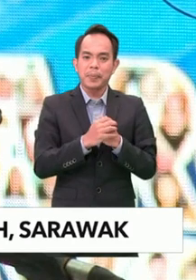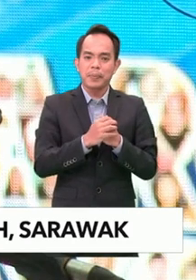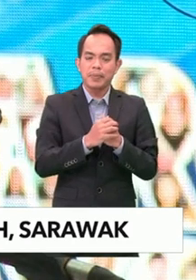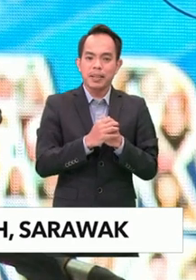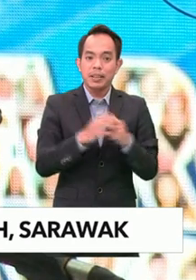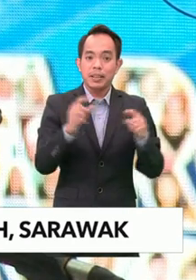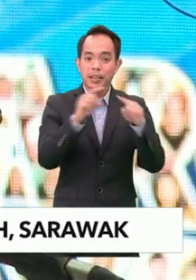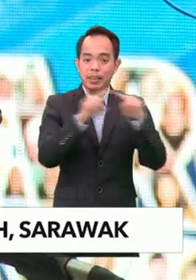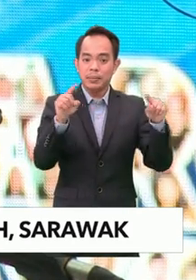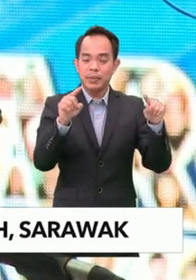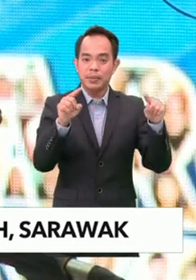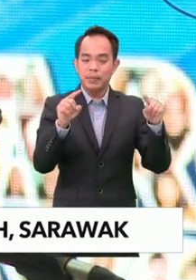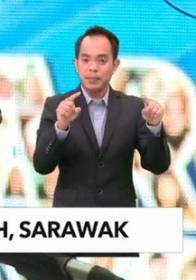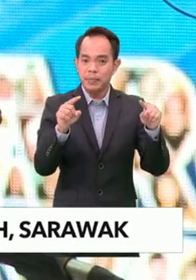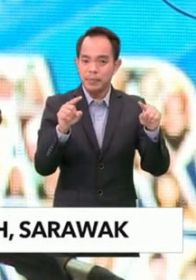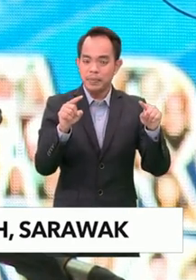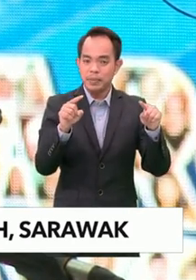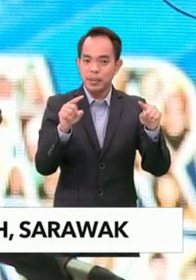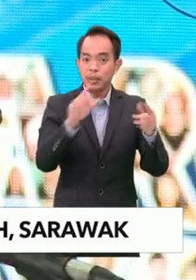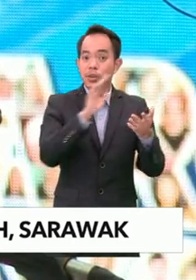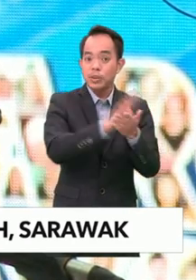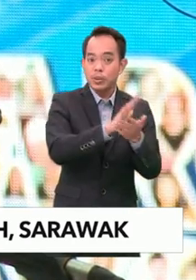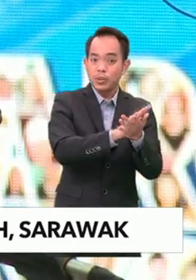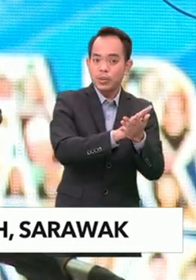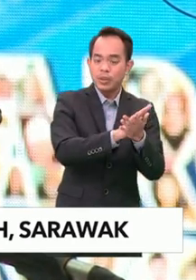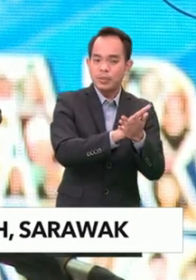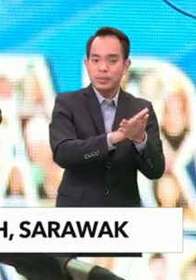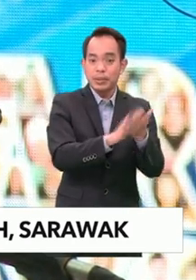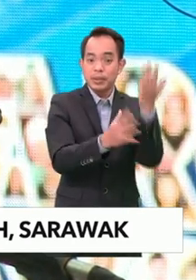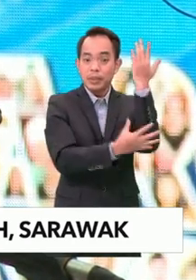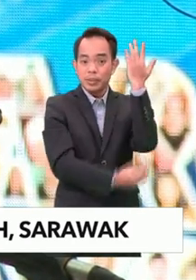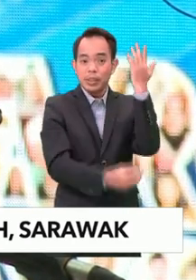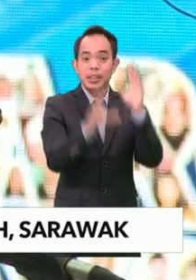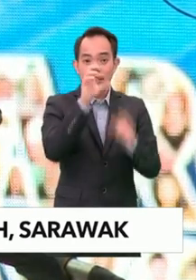Tapi percayalah, sekolah-sekolah